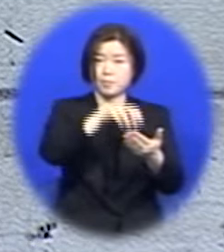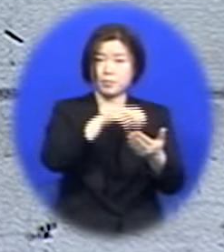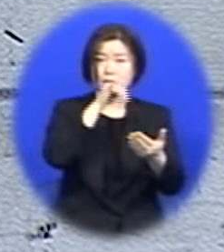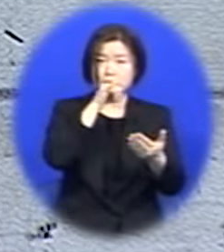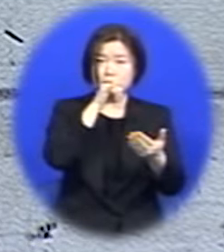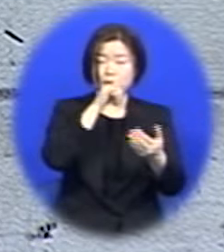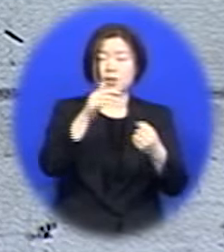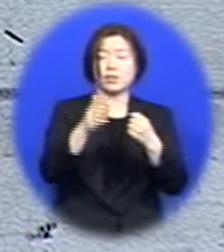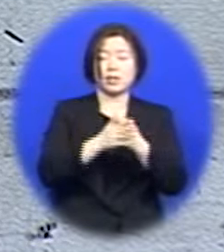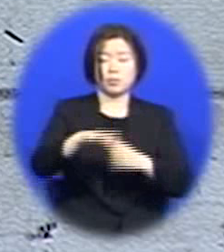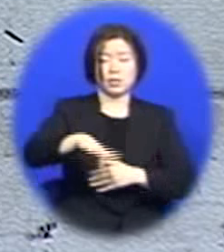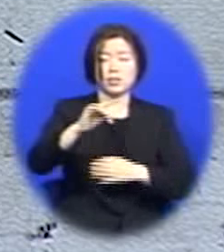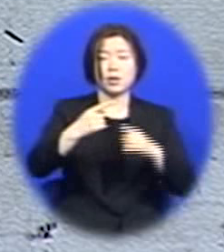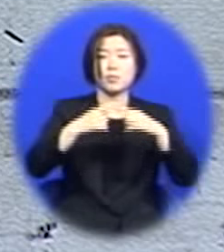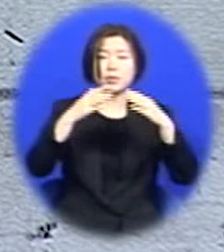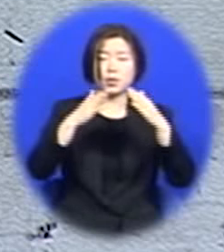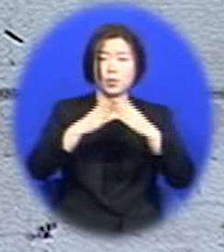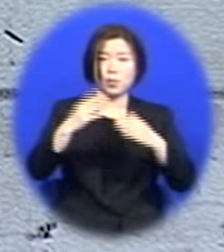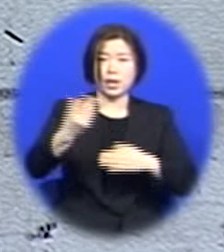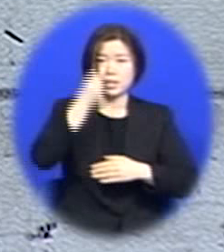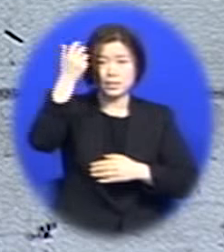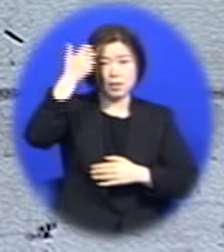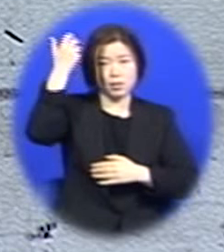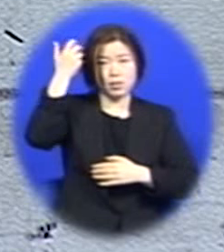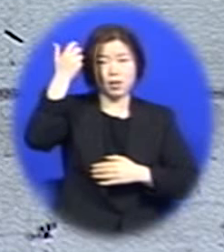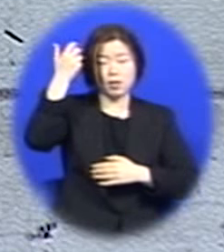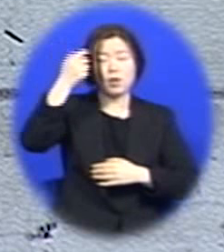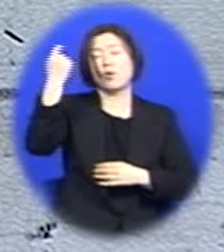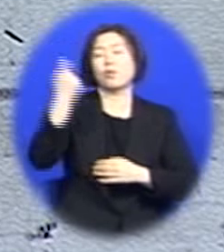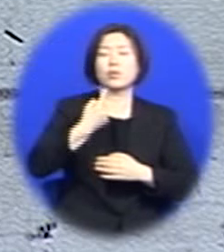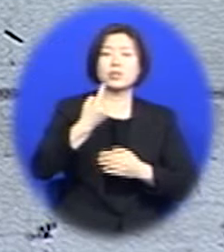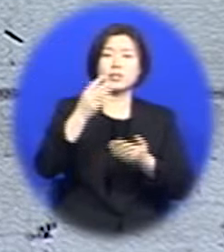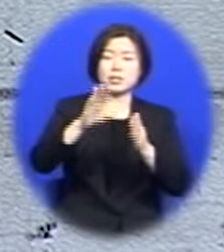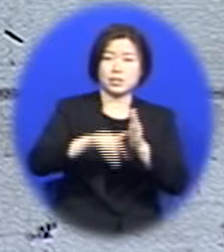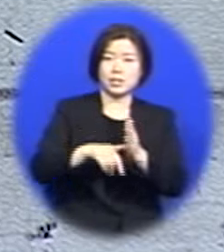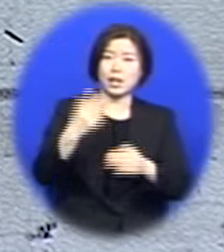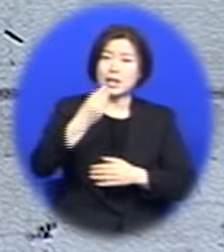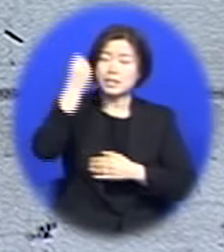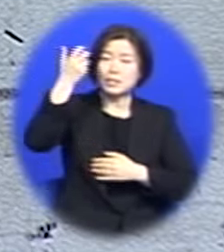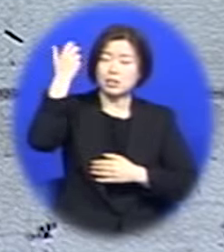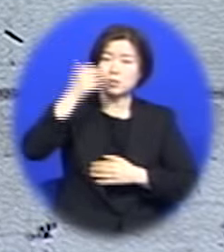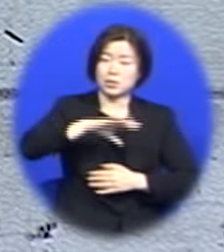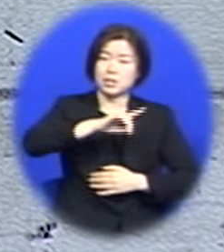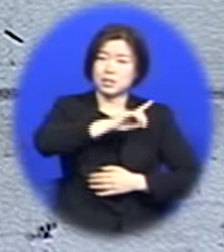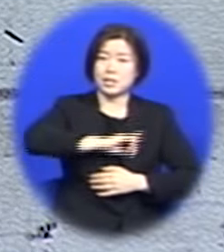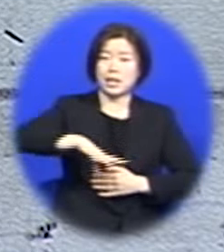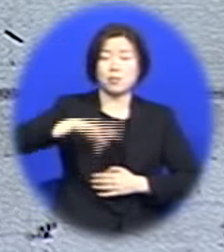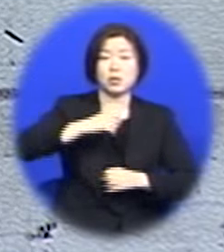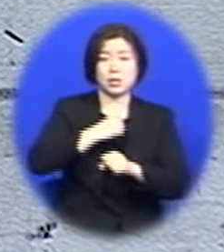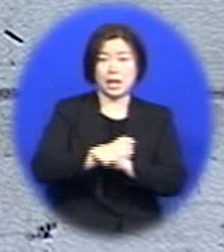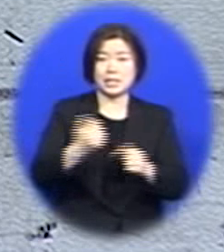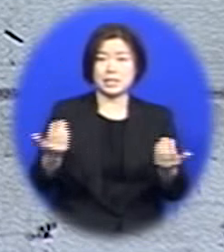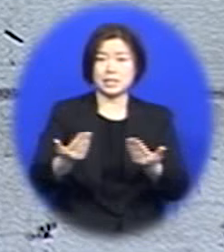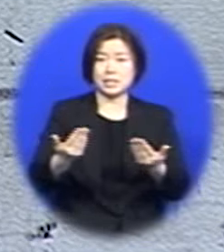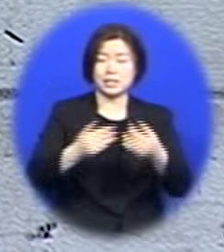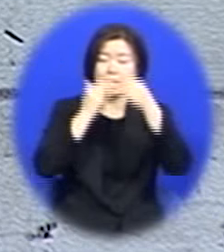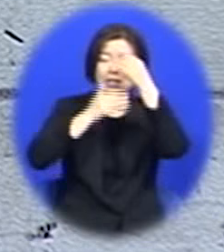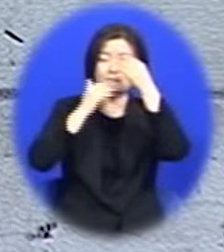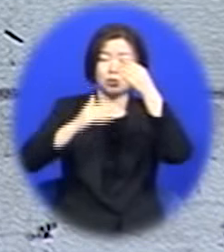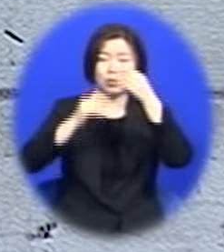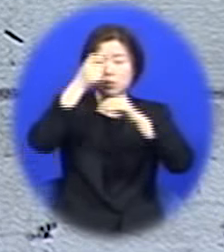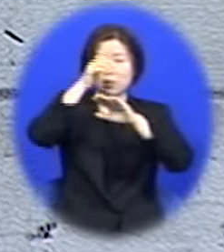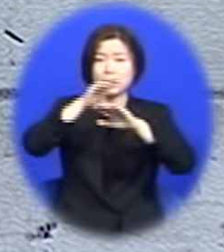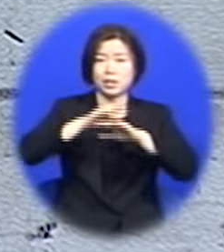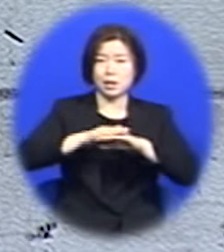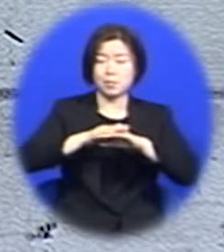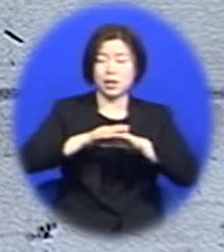그러니까 초대교회에 성령이 임하셨을 때 성령님께서 제일 먼저 하신 일은 성도들을 예배하도록